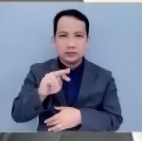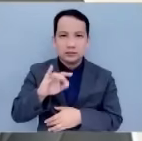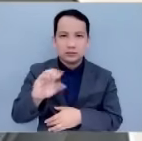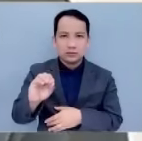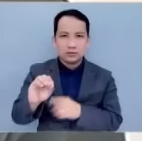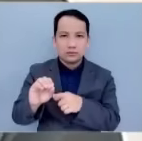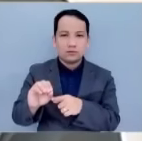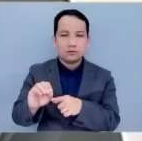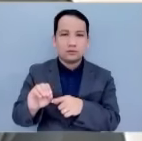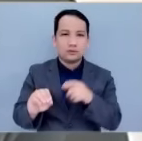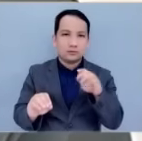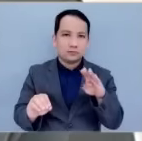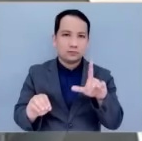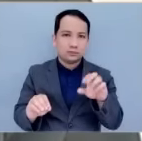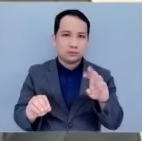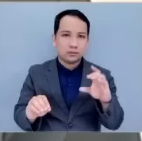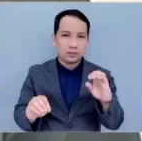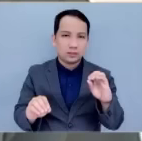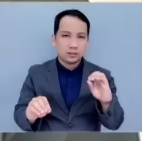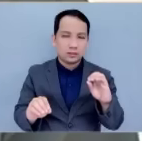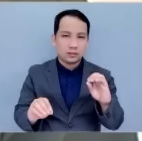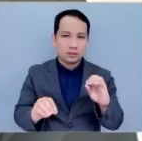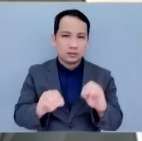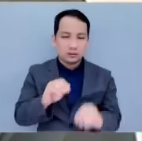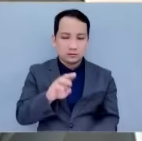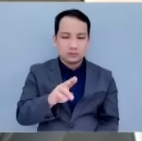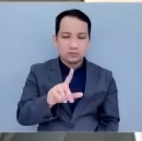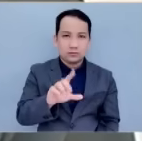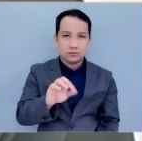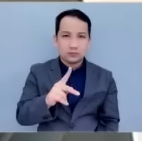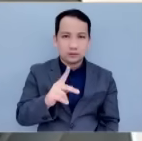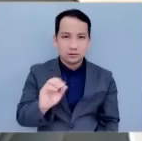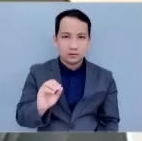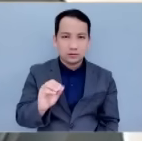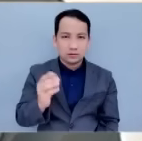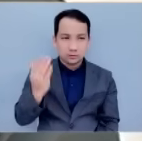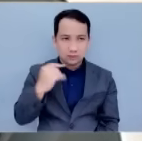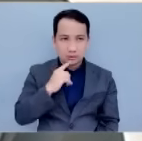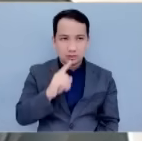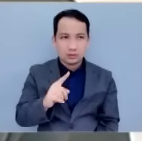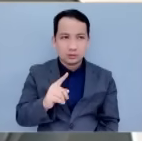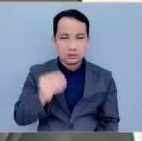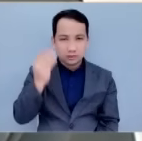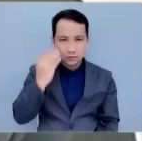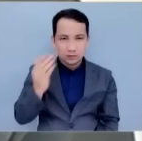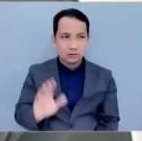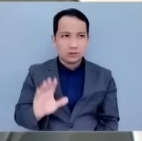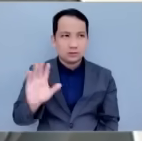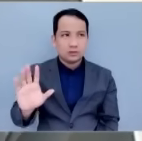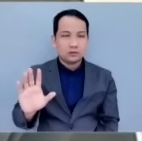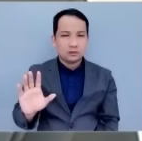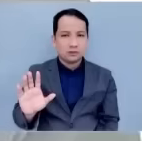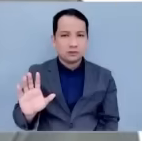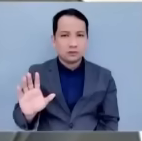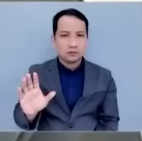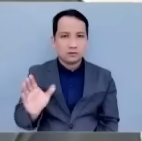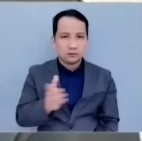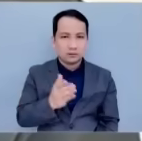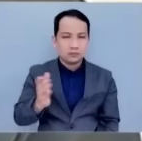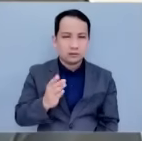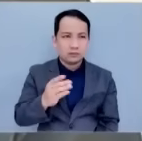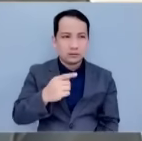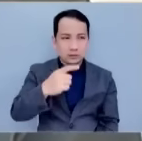ng Bulalakaw, nakita natin na yung mataas na bahagi ng bundok at yung sakahan, talaga naman tuyo na.